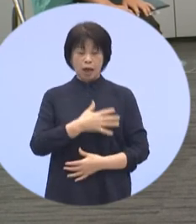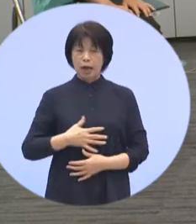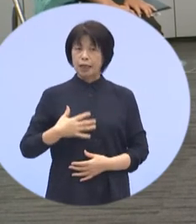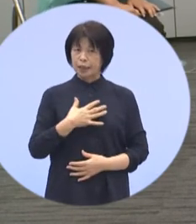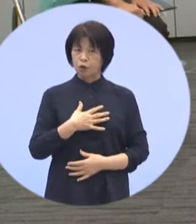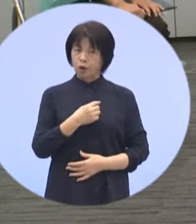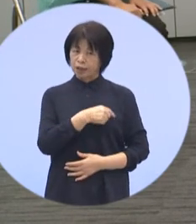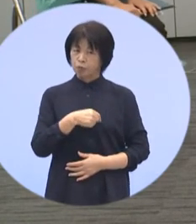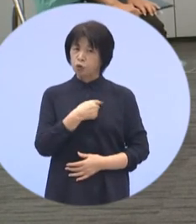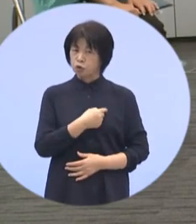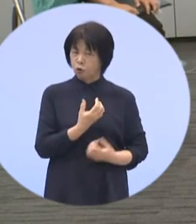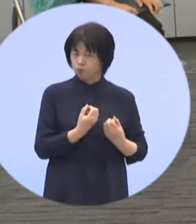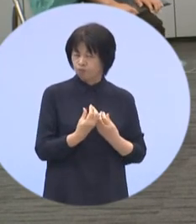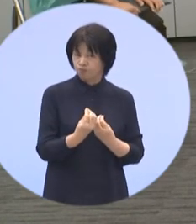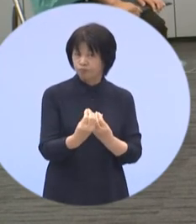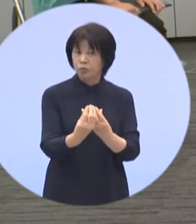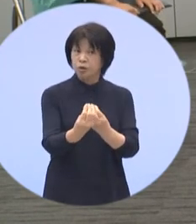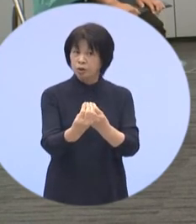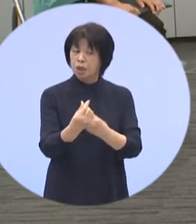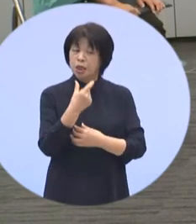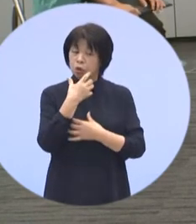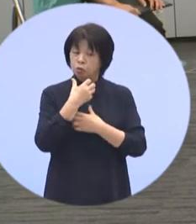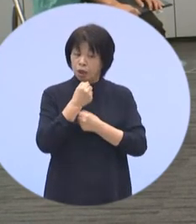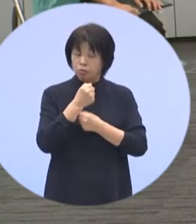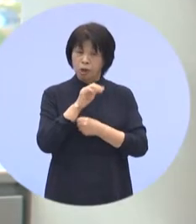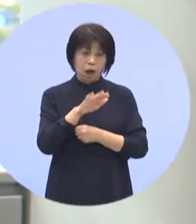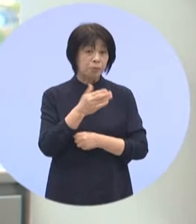維持で何か気をつけていることってありますか？